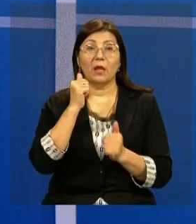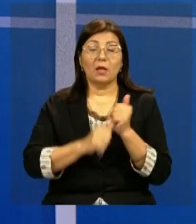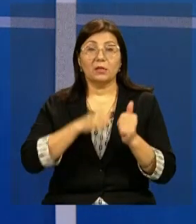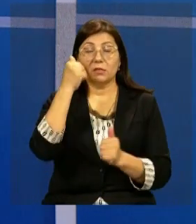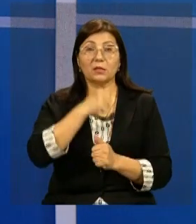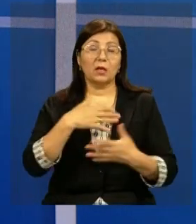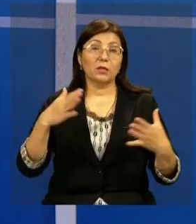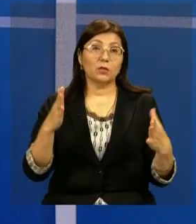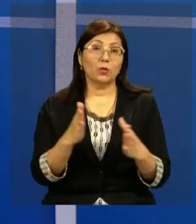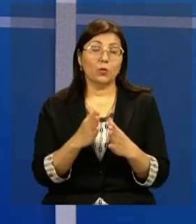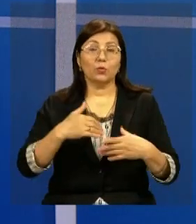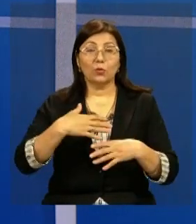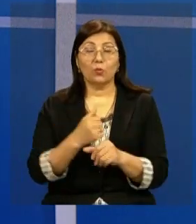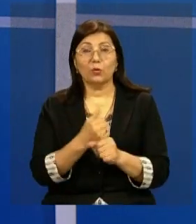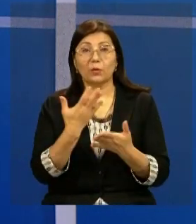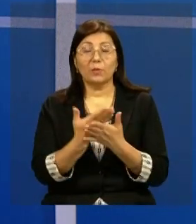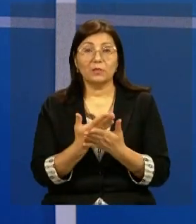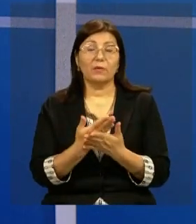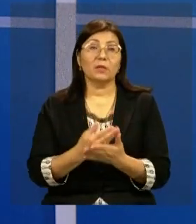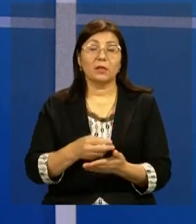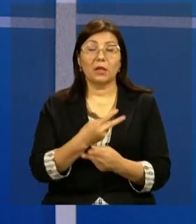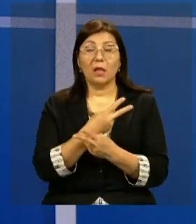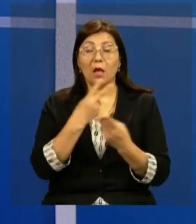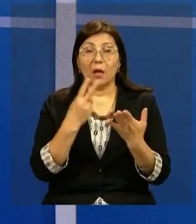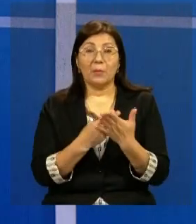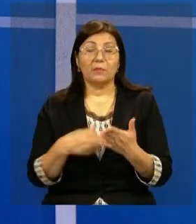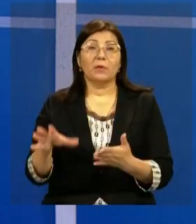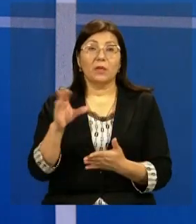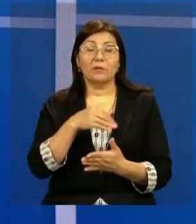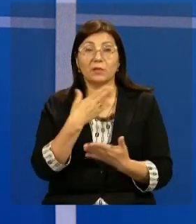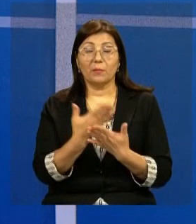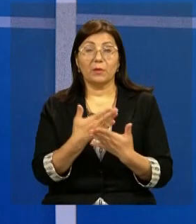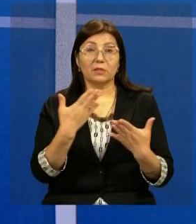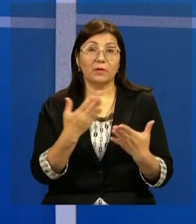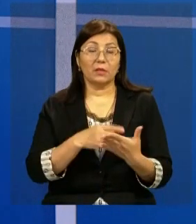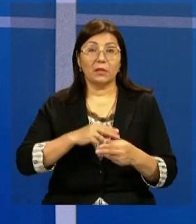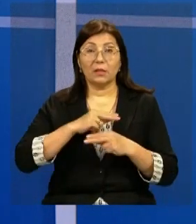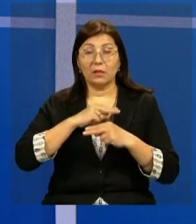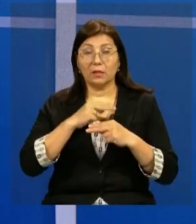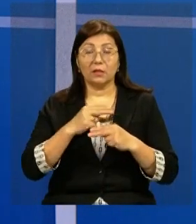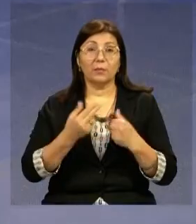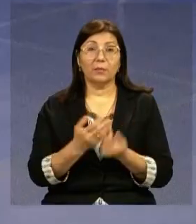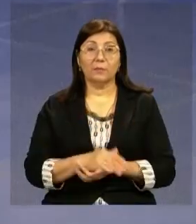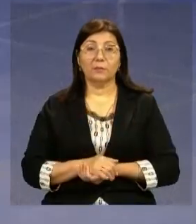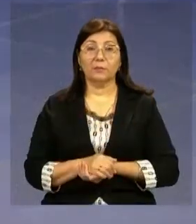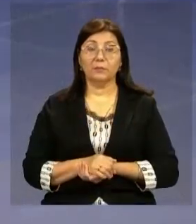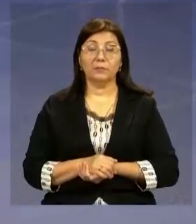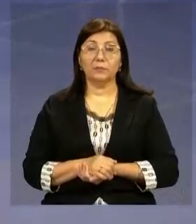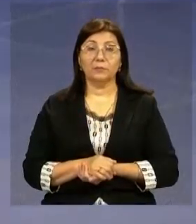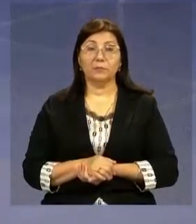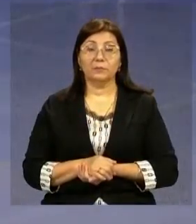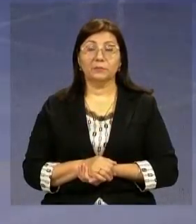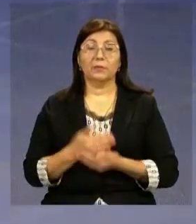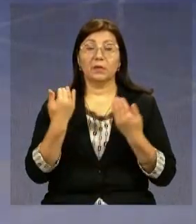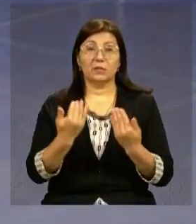нами очевидцев тех страшных лет. Всем им со стороны государства и общества оказывается должный почет и внимание.